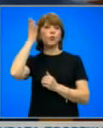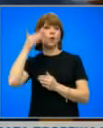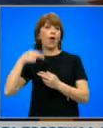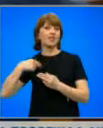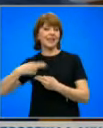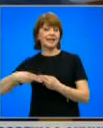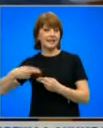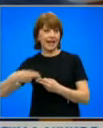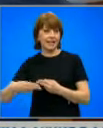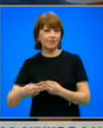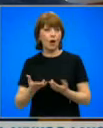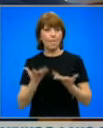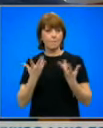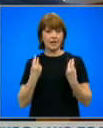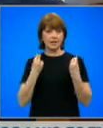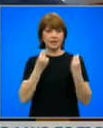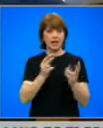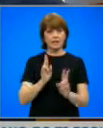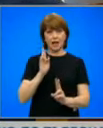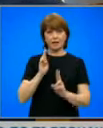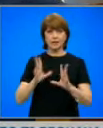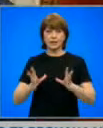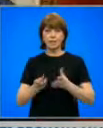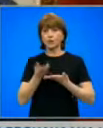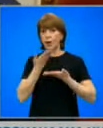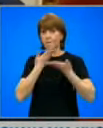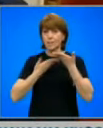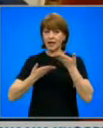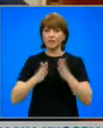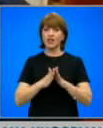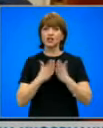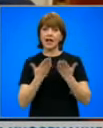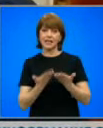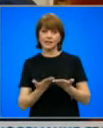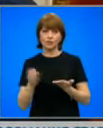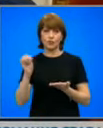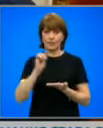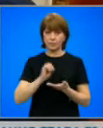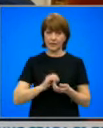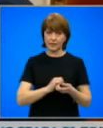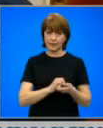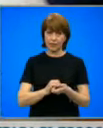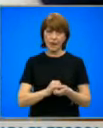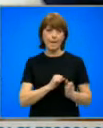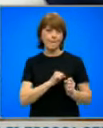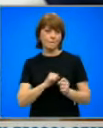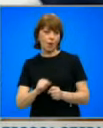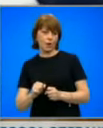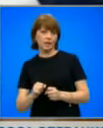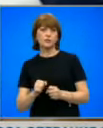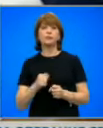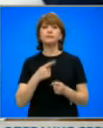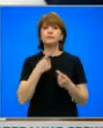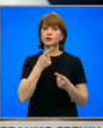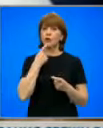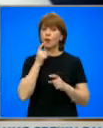Македония, преди да даде съгласие за започване на преговори за членството и в Европейския съюз. По-късно пред журналисти държавният